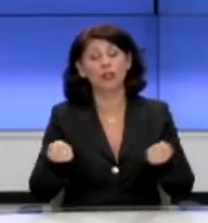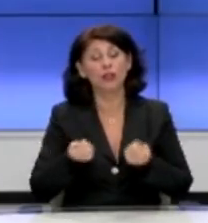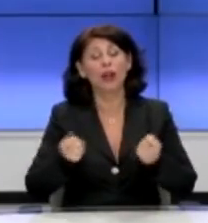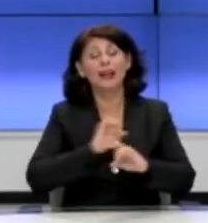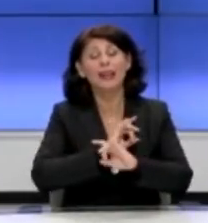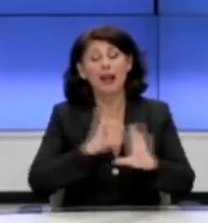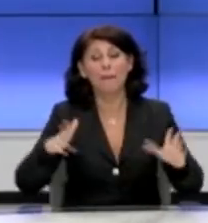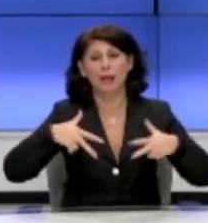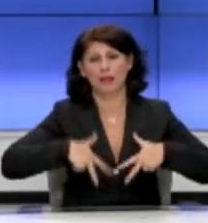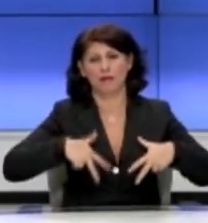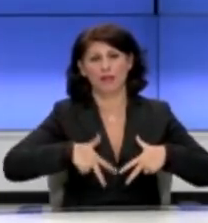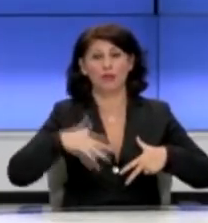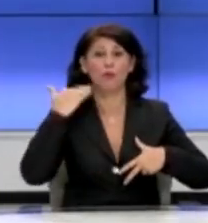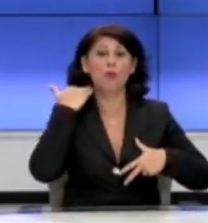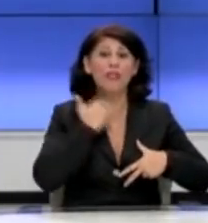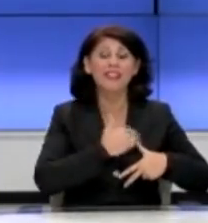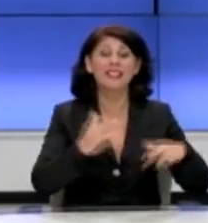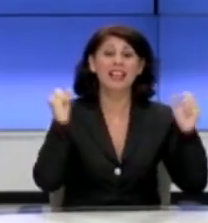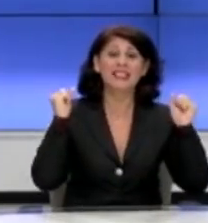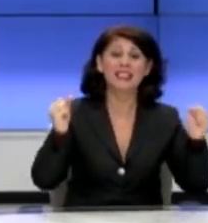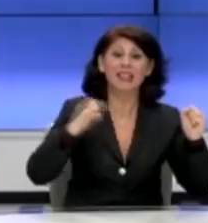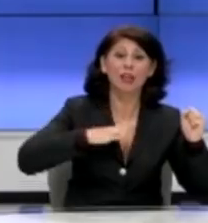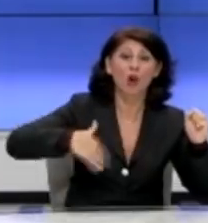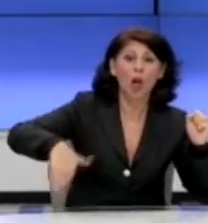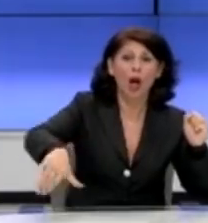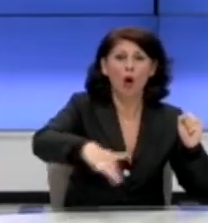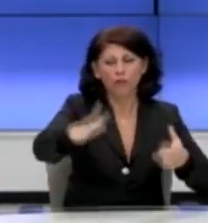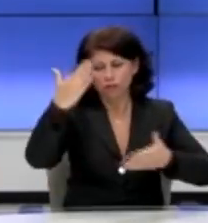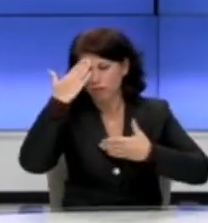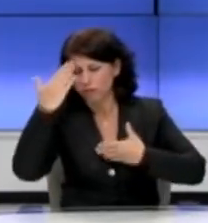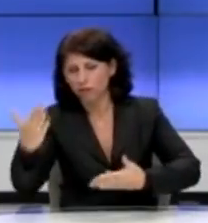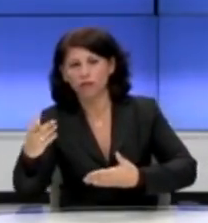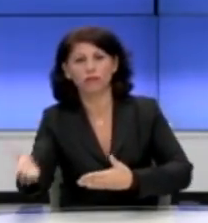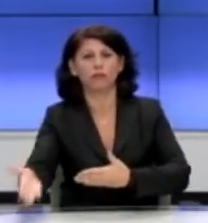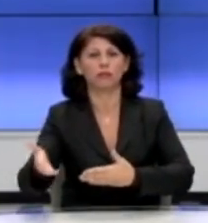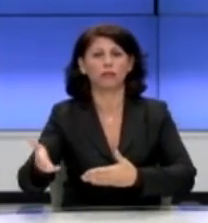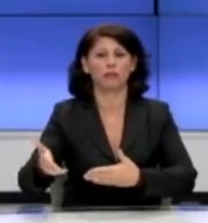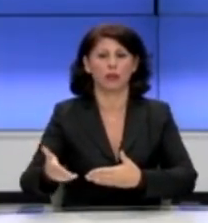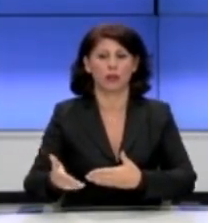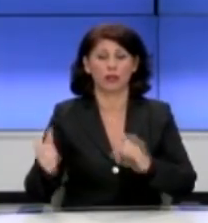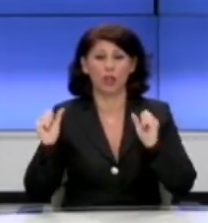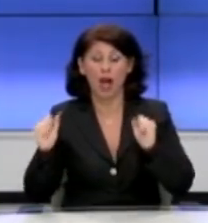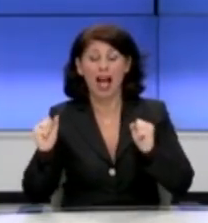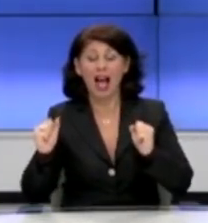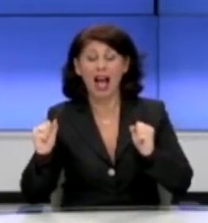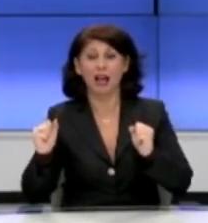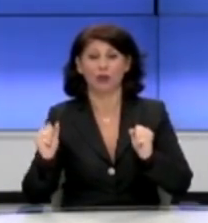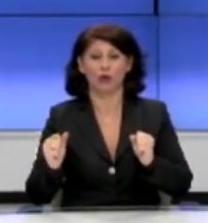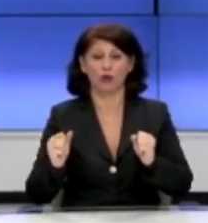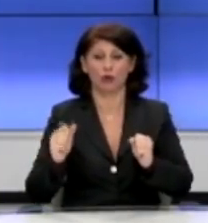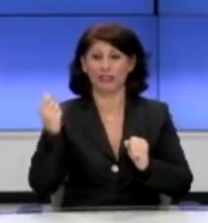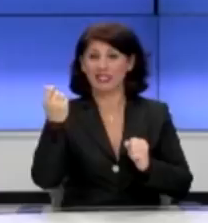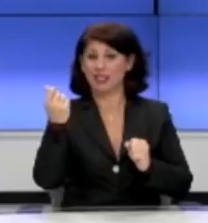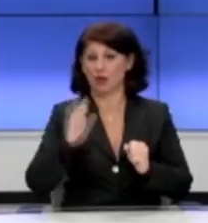καμιά κυβέρνηση που θυσιάζει την υγεία του λαού στο βωμό των αντοχών εντός εισαγωγικών